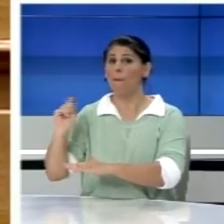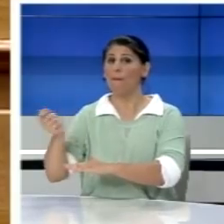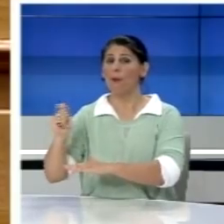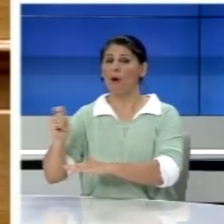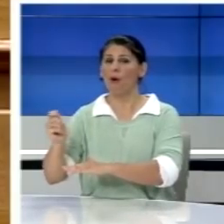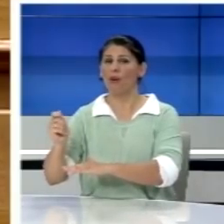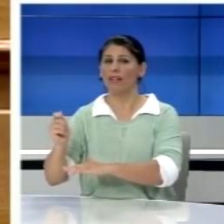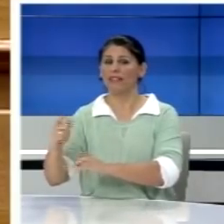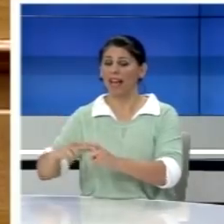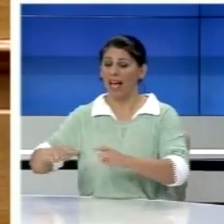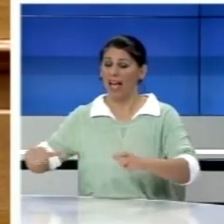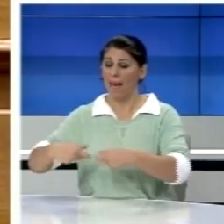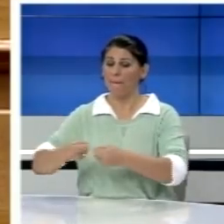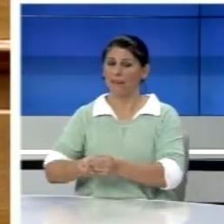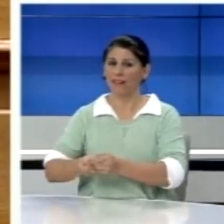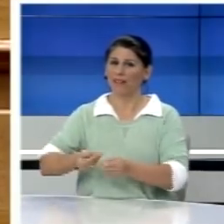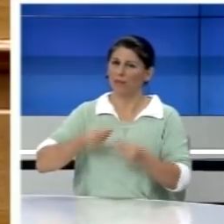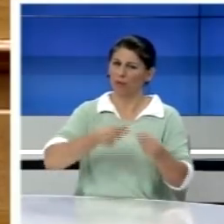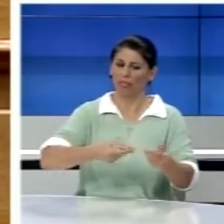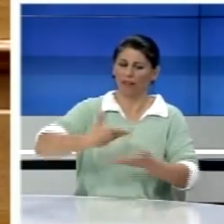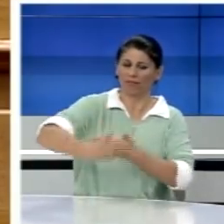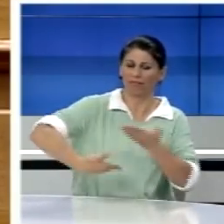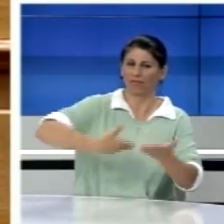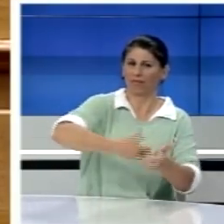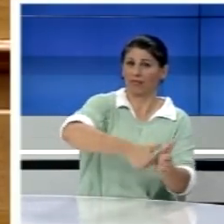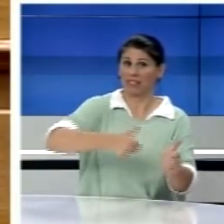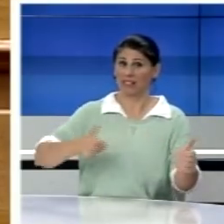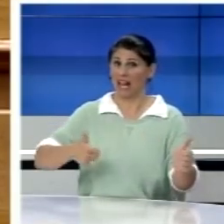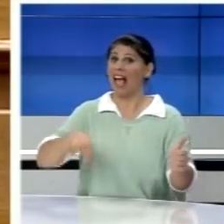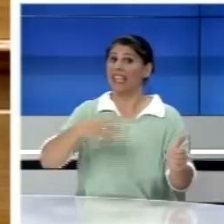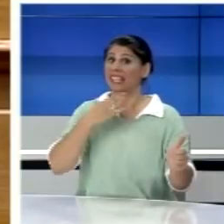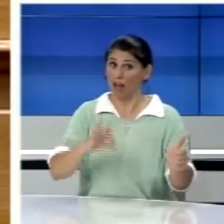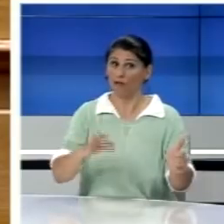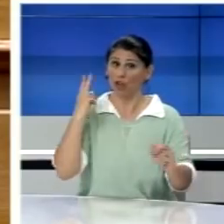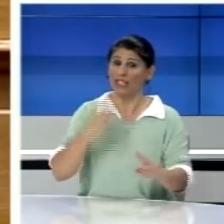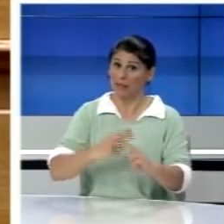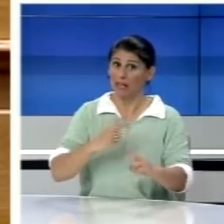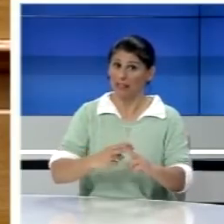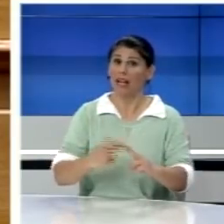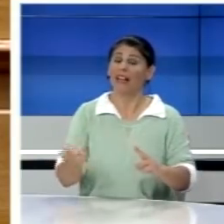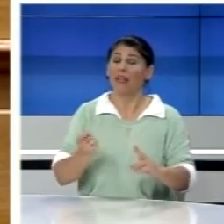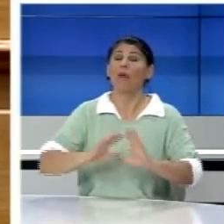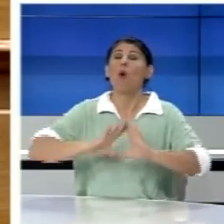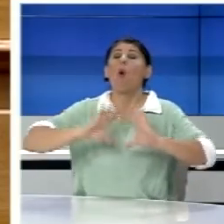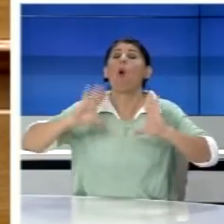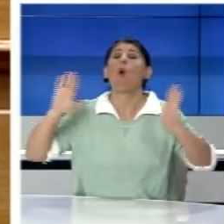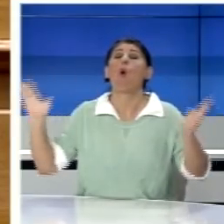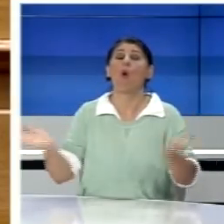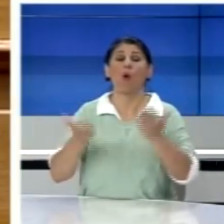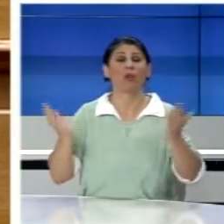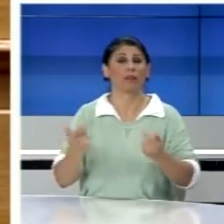πολιτικές επιταγές που αφήνει ο ένας τον άλλον. Γι' αυτό και έχει σημασία και θα κάνουμε το παν για να